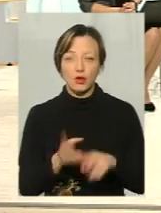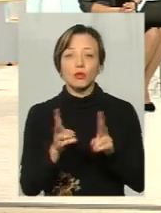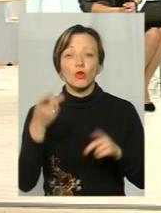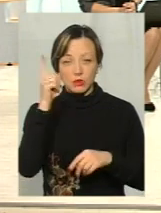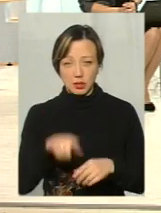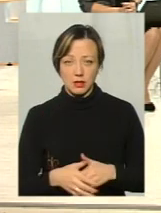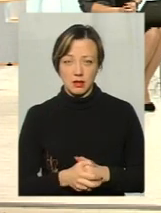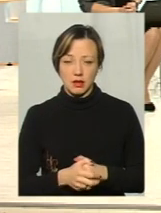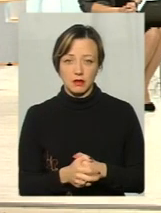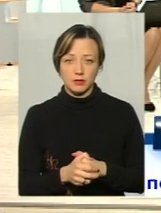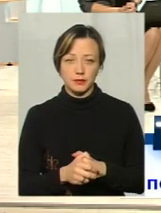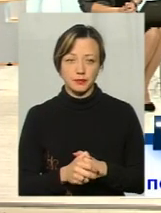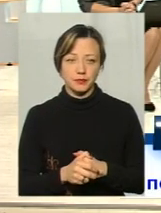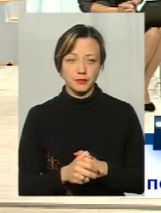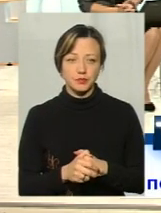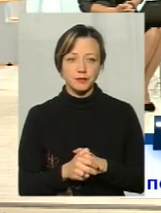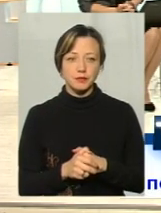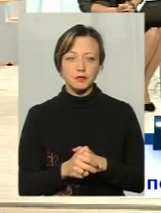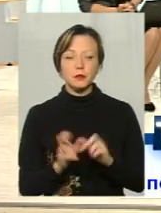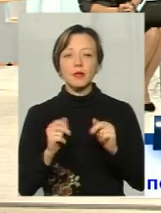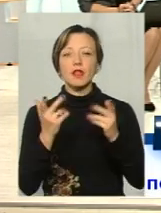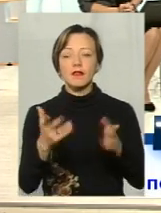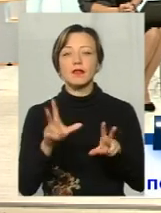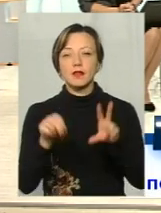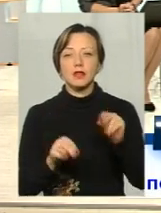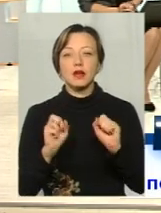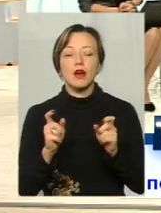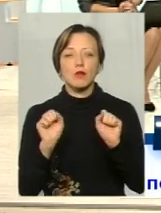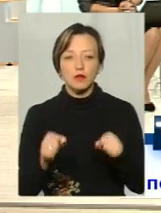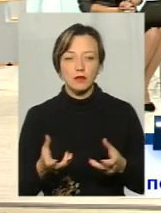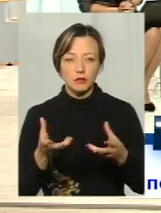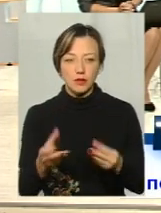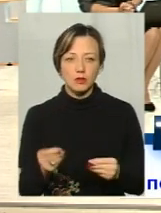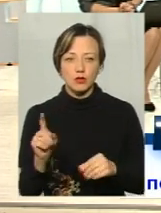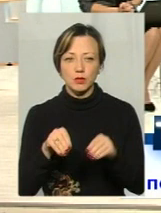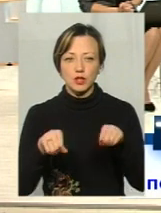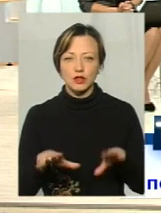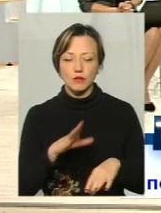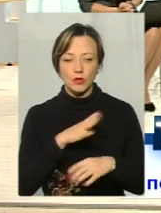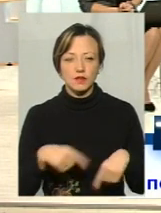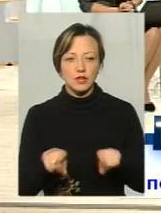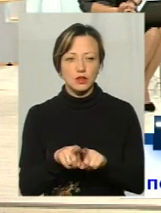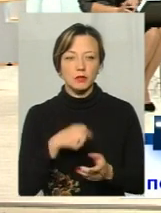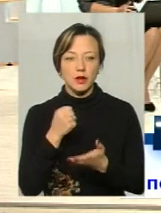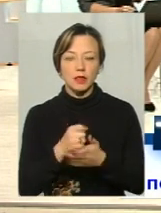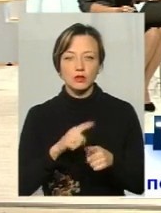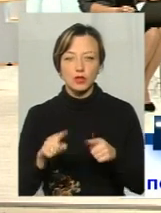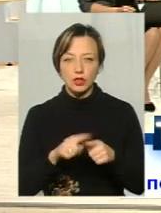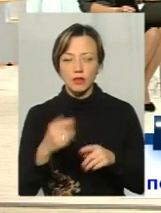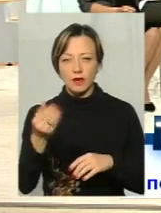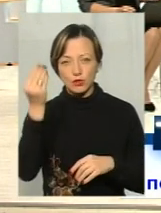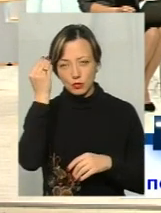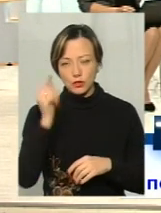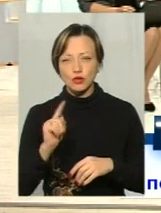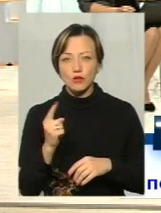його знає? Пане Леонід, як Ви вважаєте, як можна вплинути на те, щоб рішення було все ж таки прийнято скоріше? І на Вашу